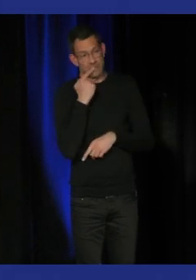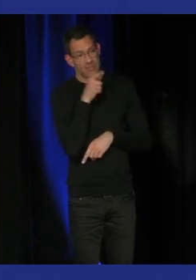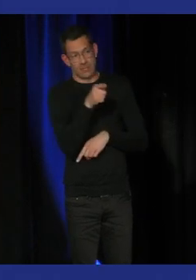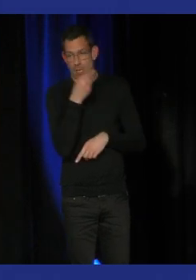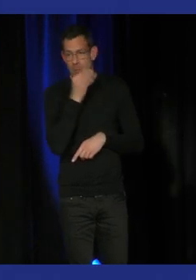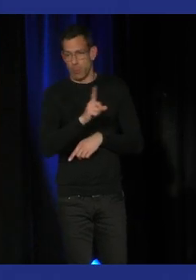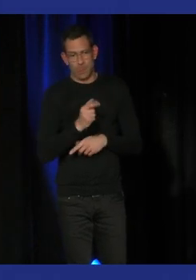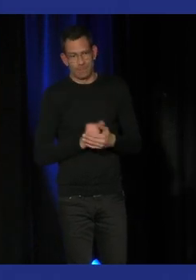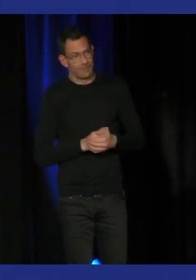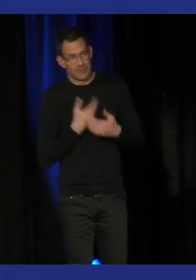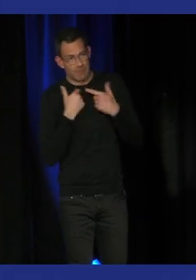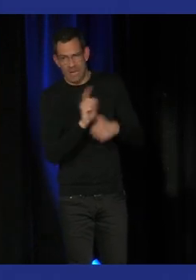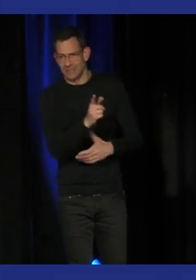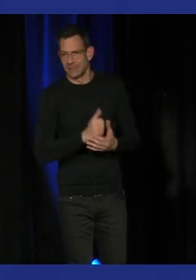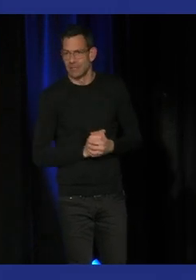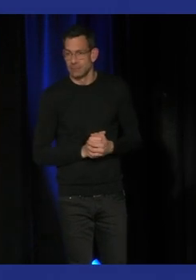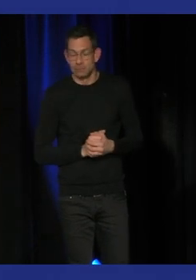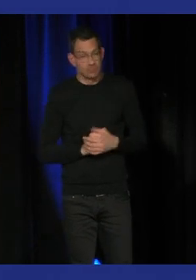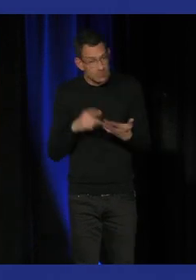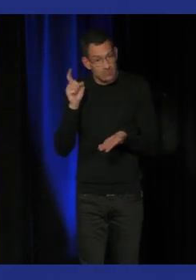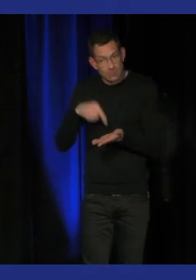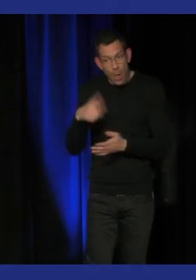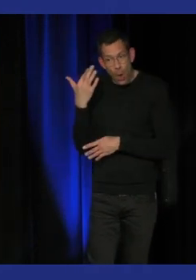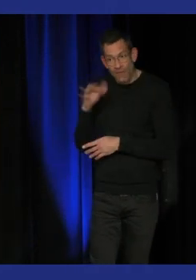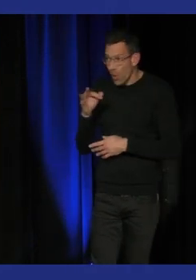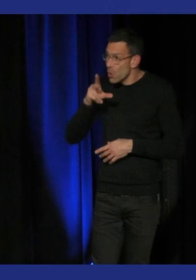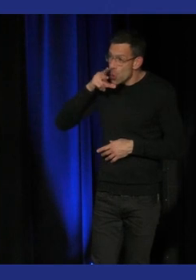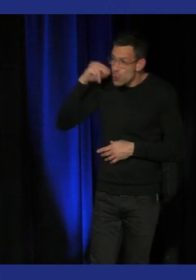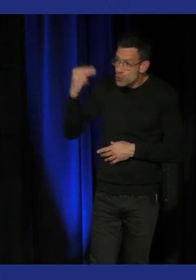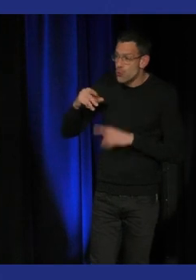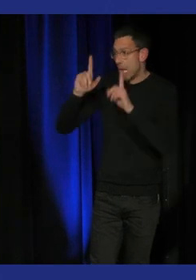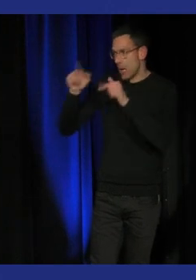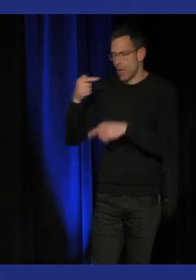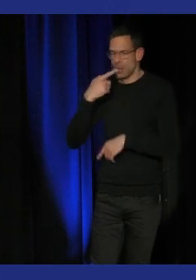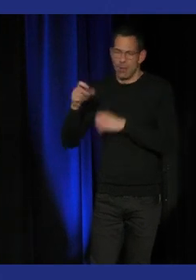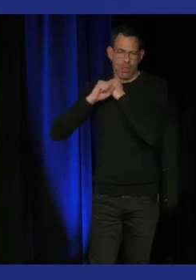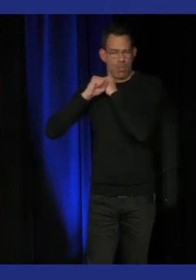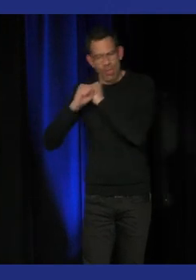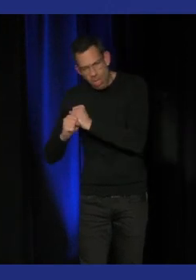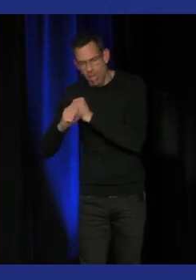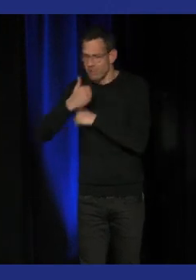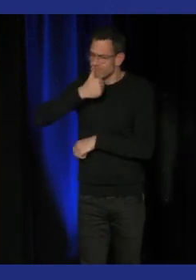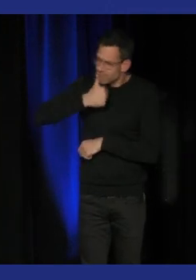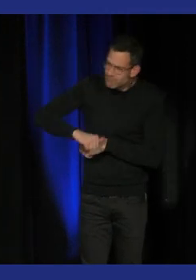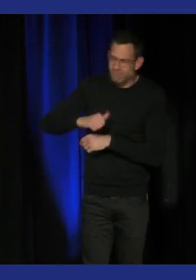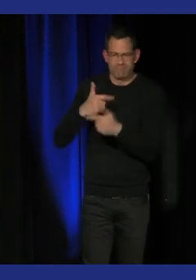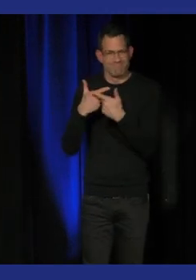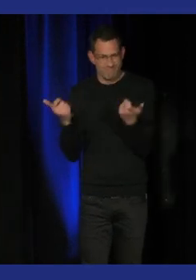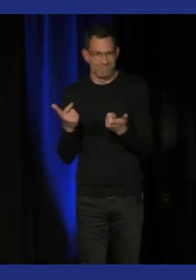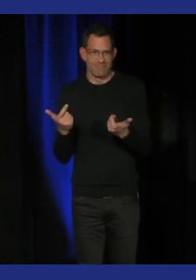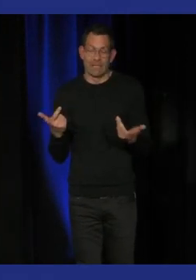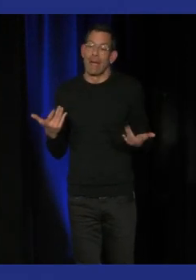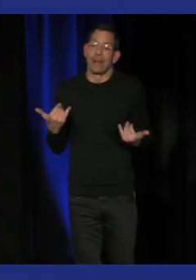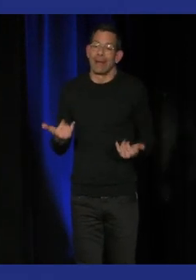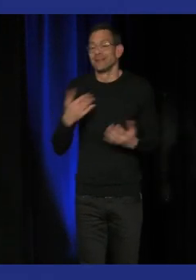bon service. Alors qu'en France, avoir de l'humain, c'est de l'esclavage, et nous sommes dans un monde